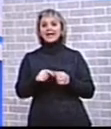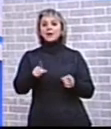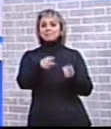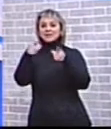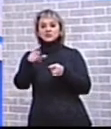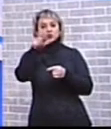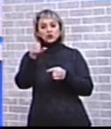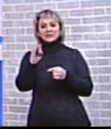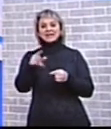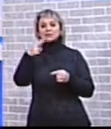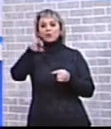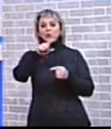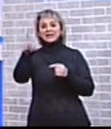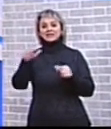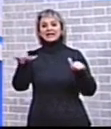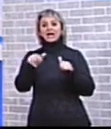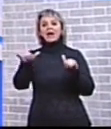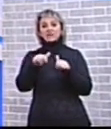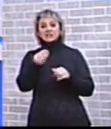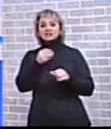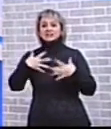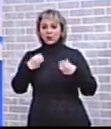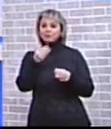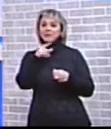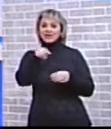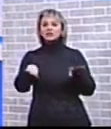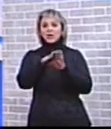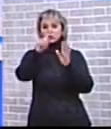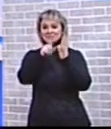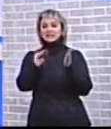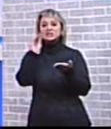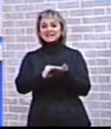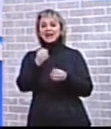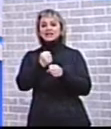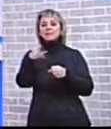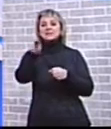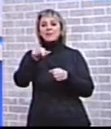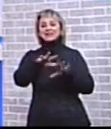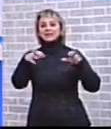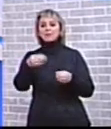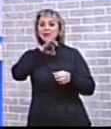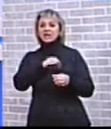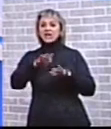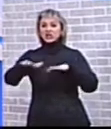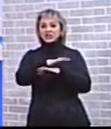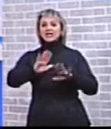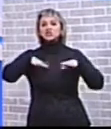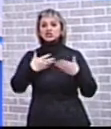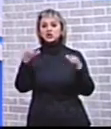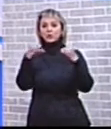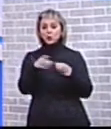Переместить людей из бургерных в кафе здорового питания. Такую задачу ставит созданная в департаменте потребительского рынка инициативная